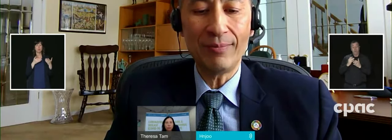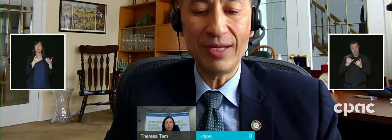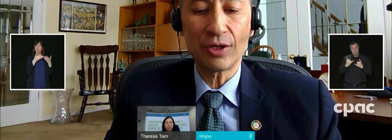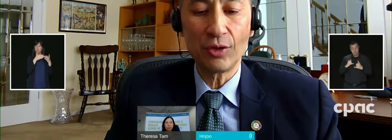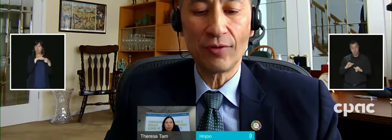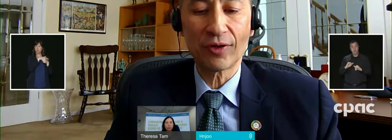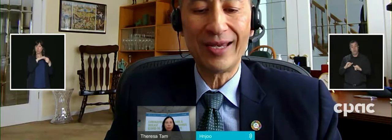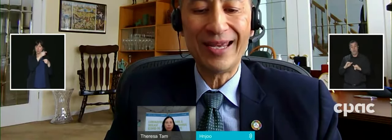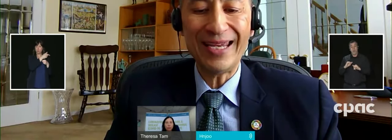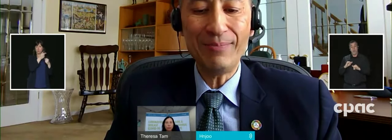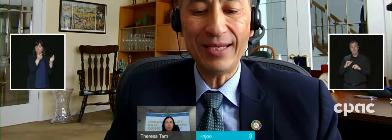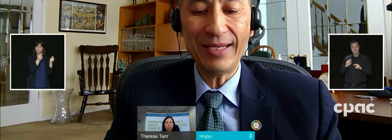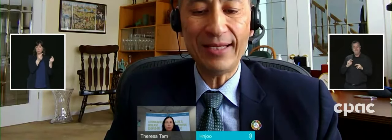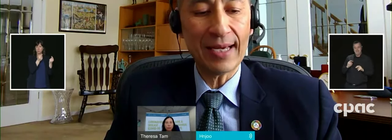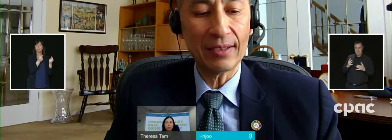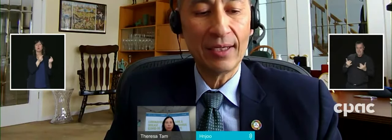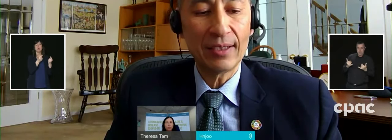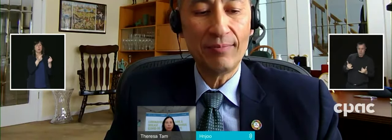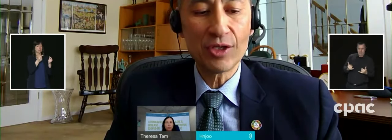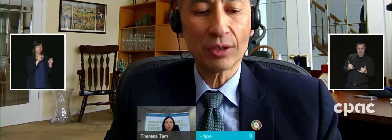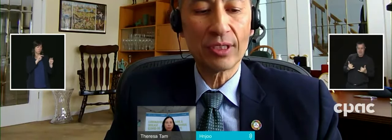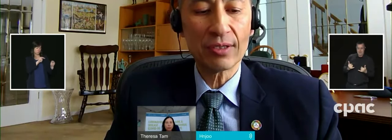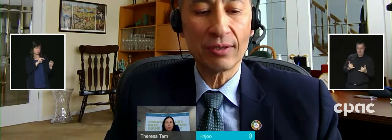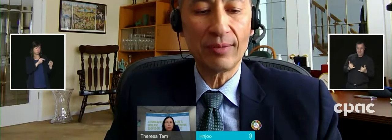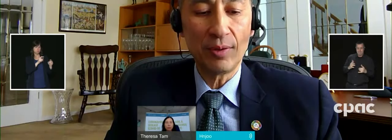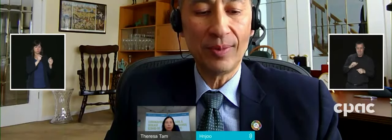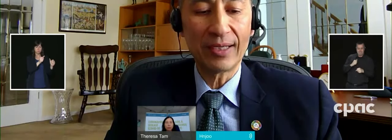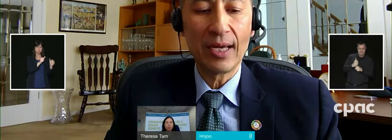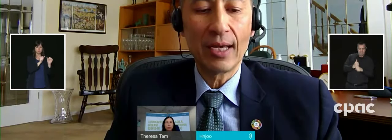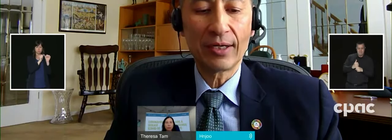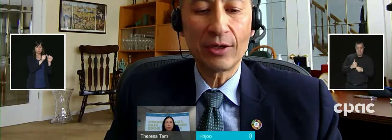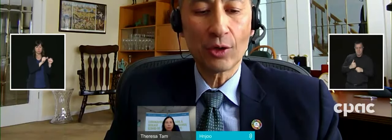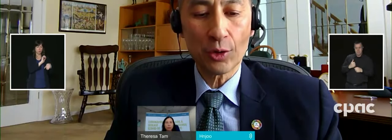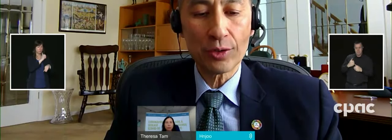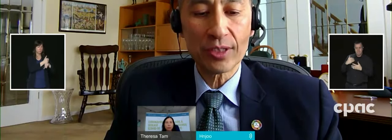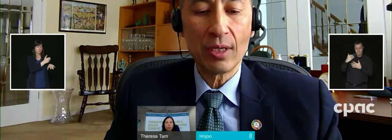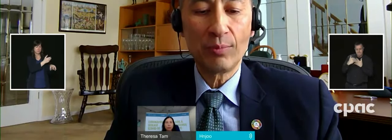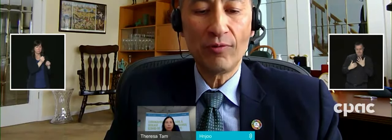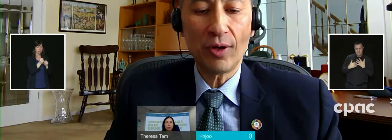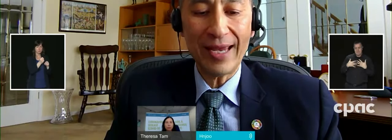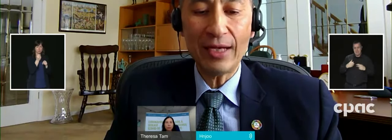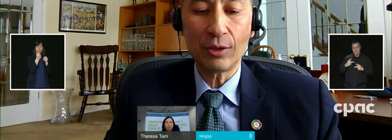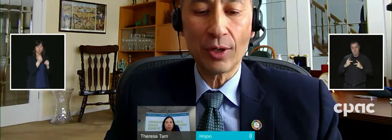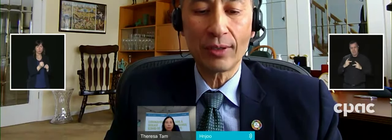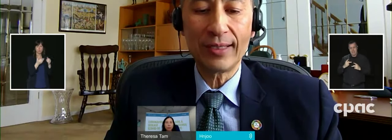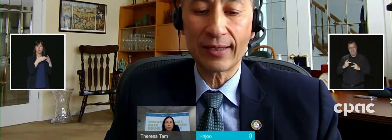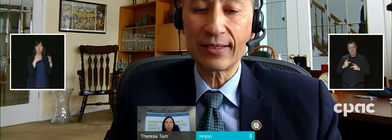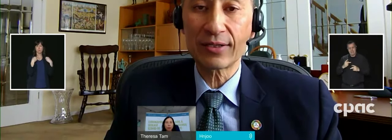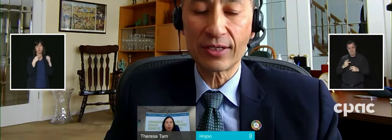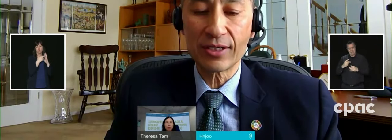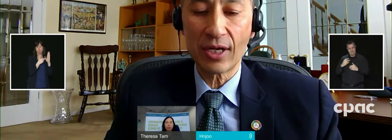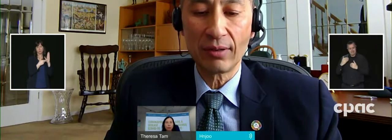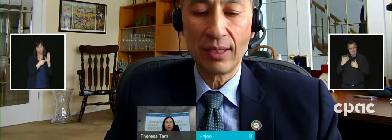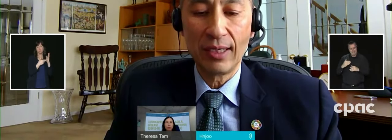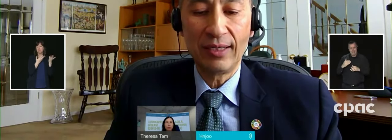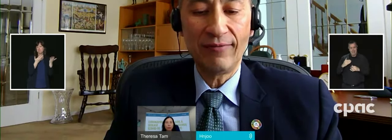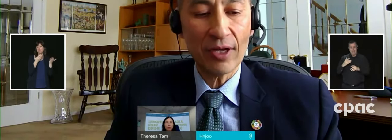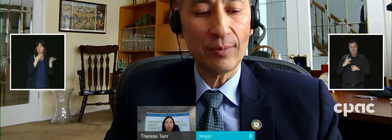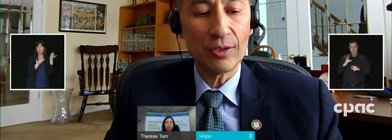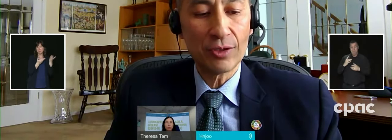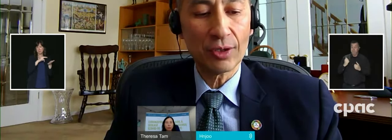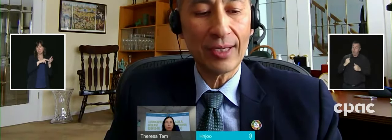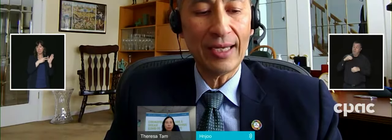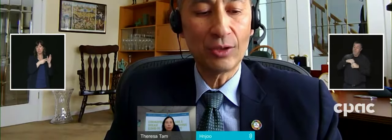maintien ou la mise en œuvre immédiate de mesures de santé publique rigoureuses pouvant inclure des restrictions,